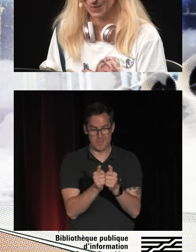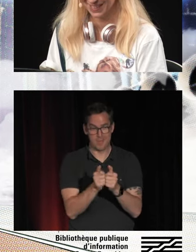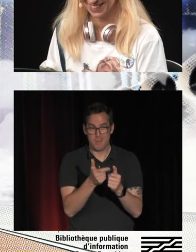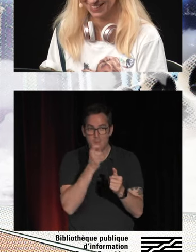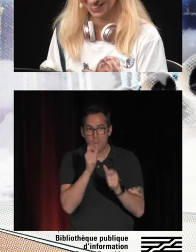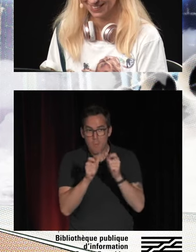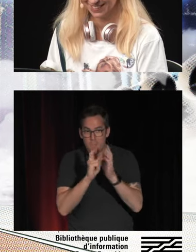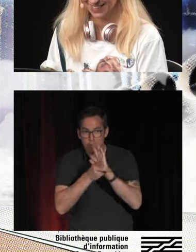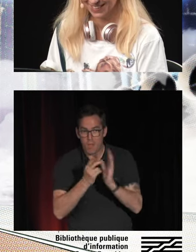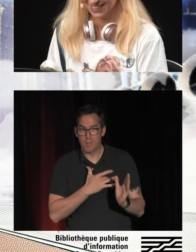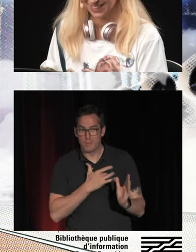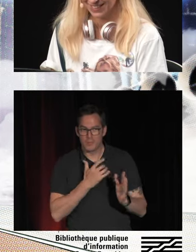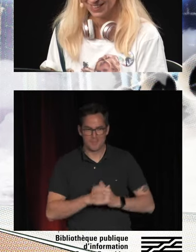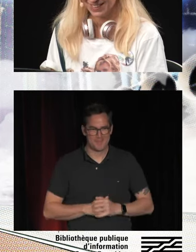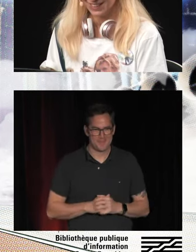les termes.